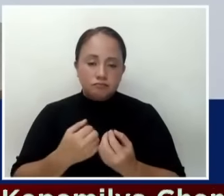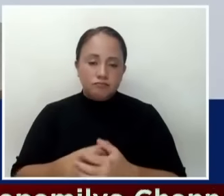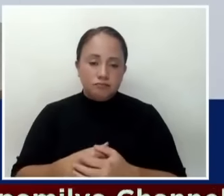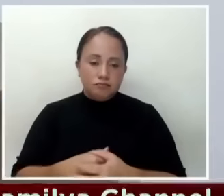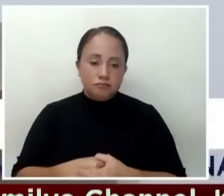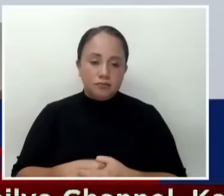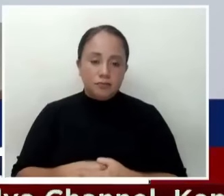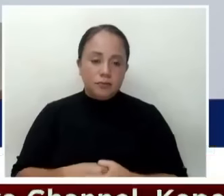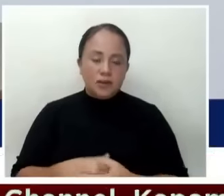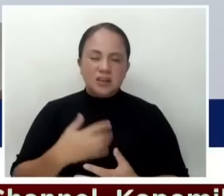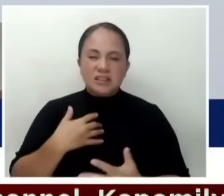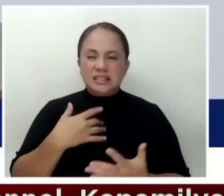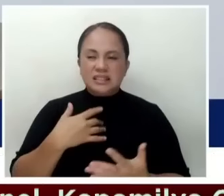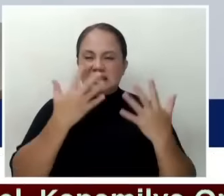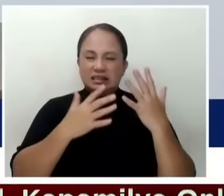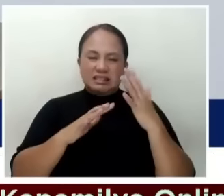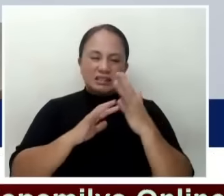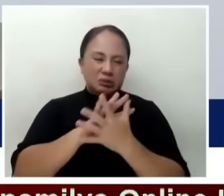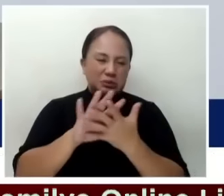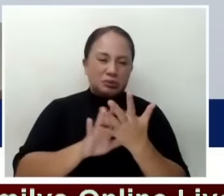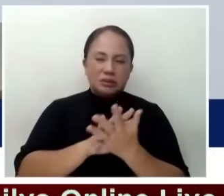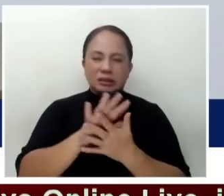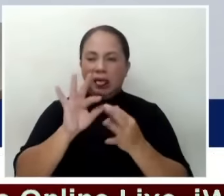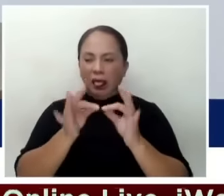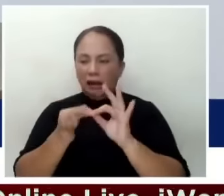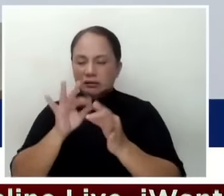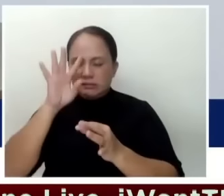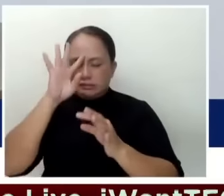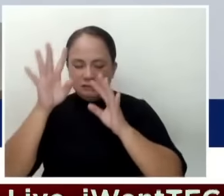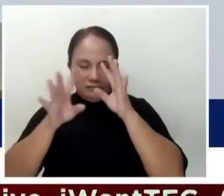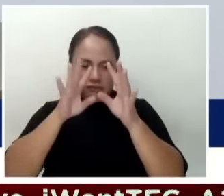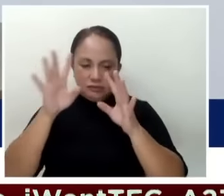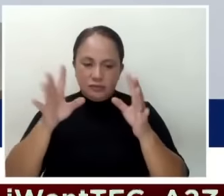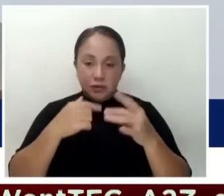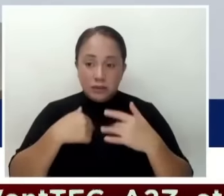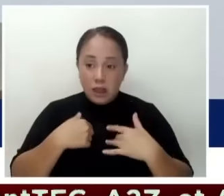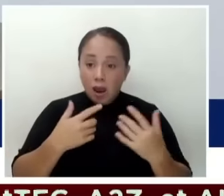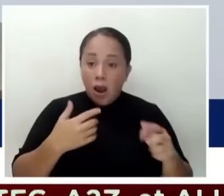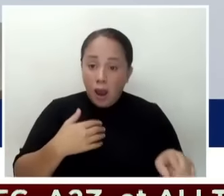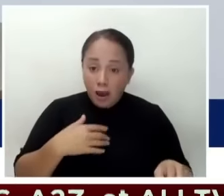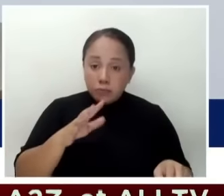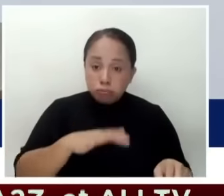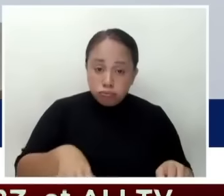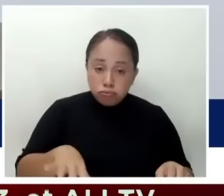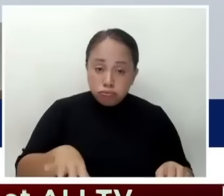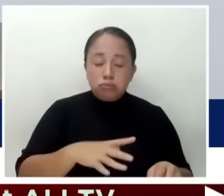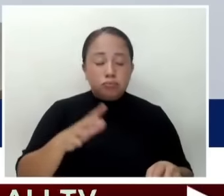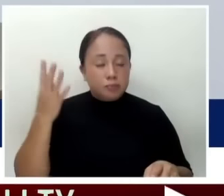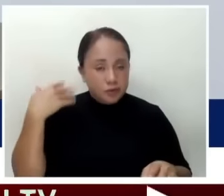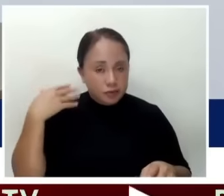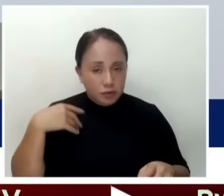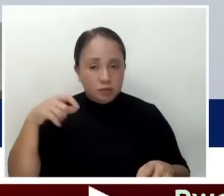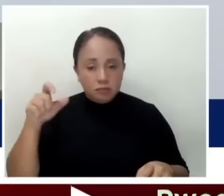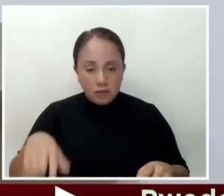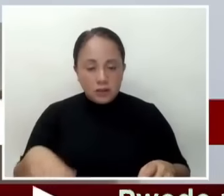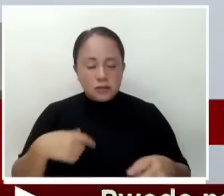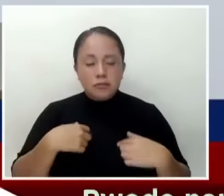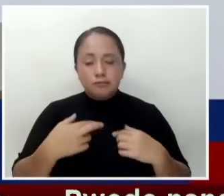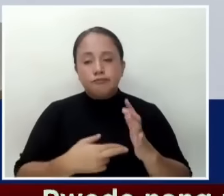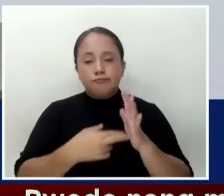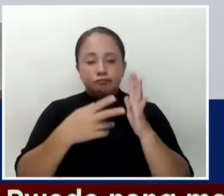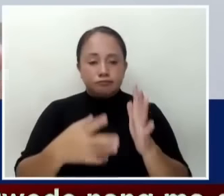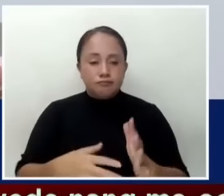nagkalabo-labo na ang interpretasyon, nagkaroon ngayon ng puwang na yung dating dapat ay magre-represent